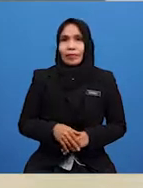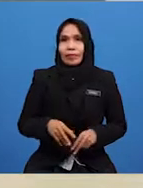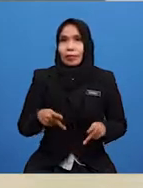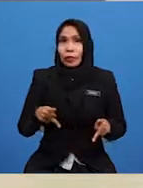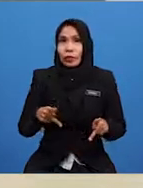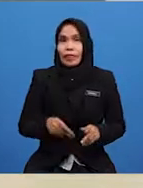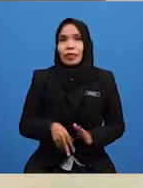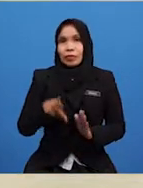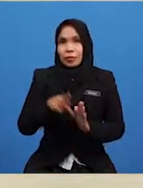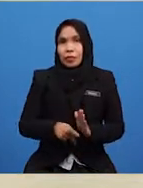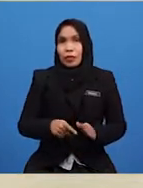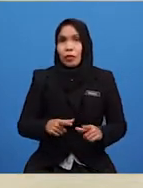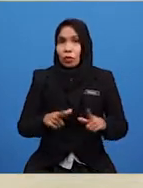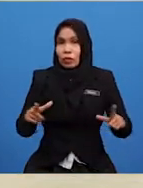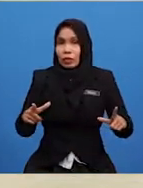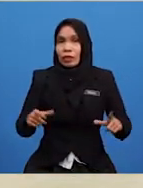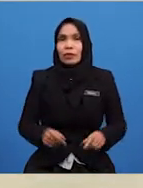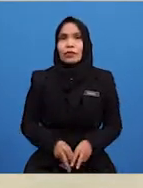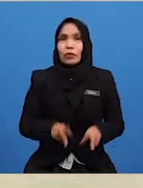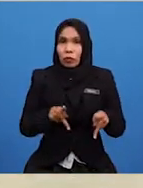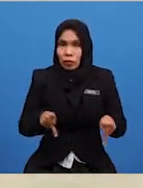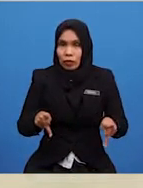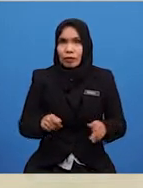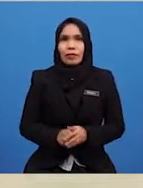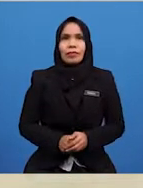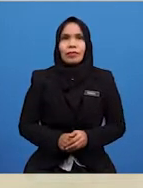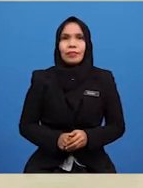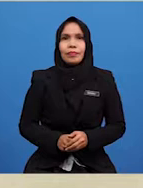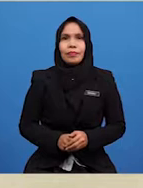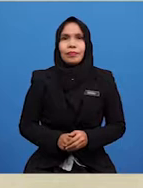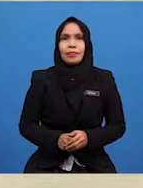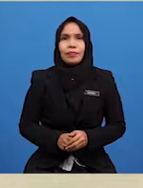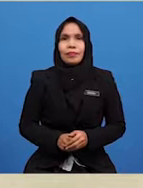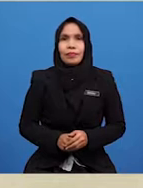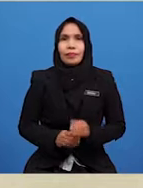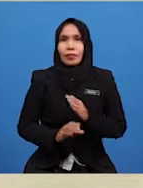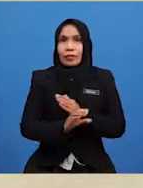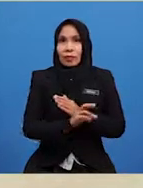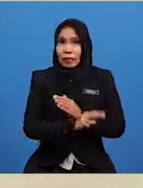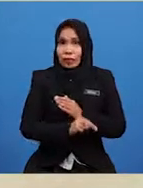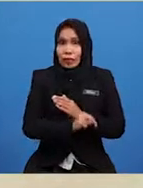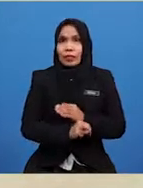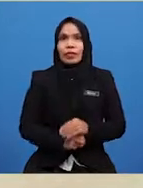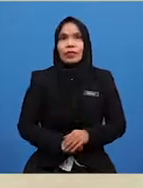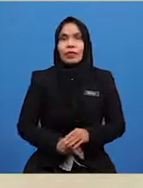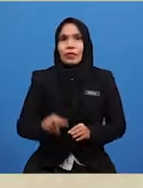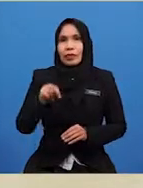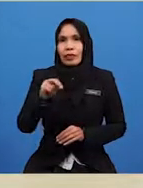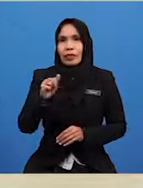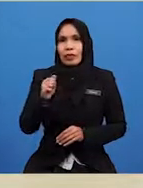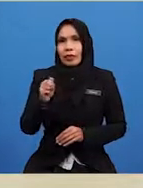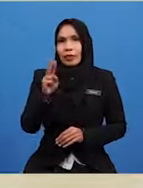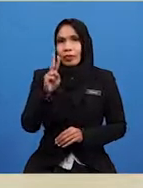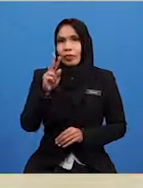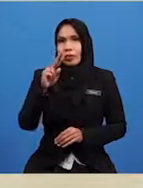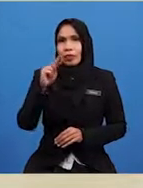kuasa. Maknanya, negeri naungan dan jajahan juga memeluk Islam sebagai tanda taat